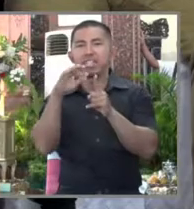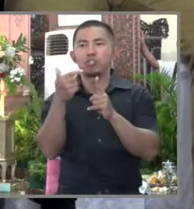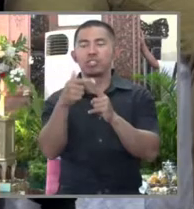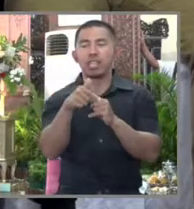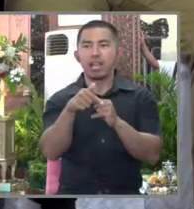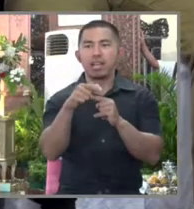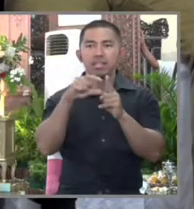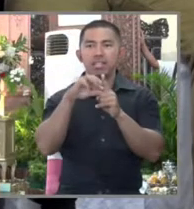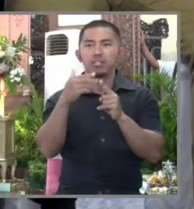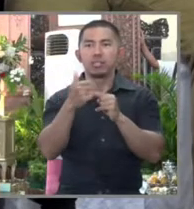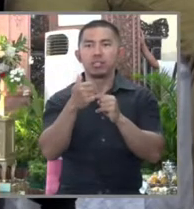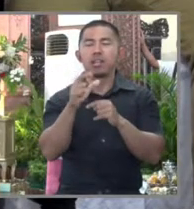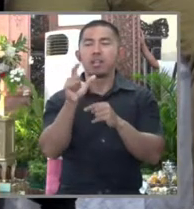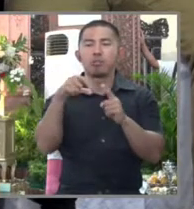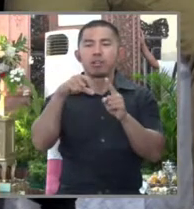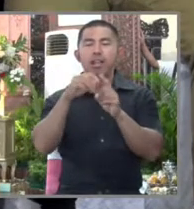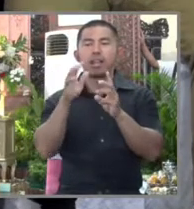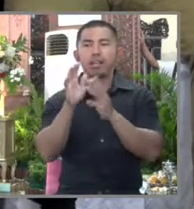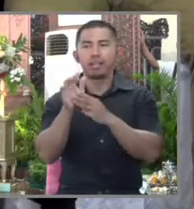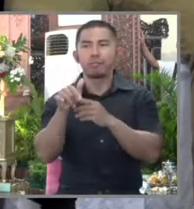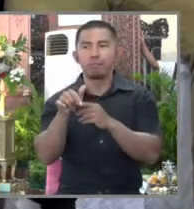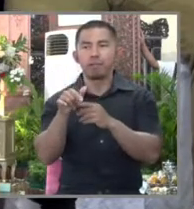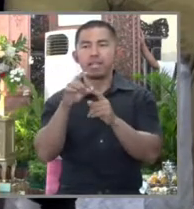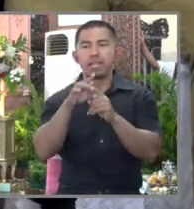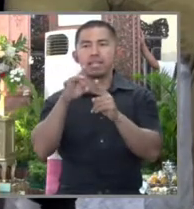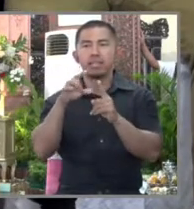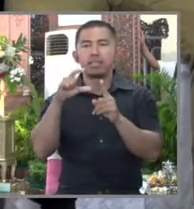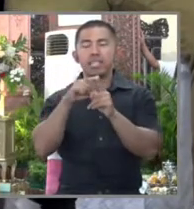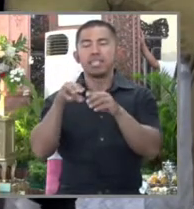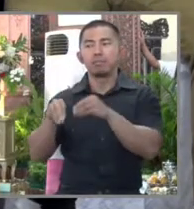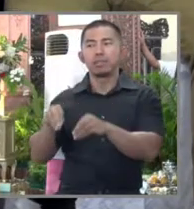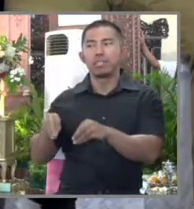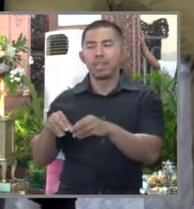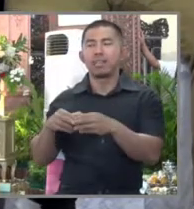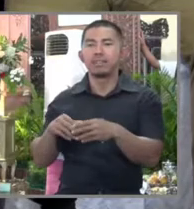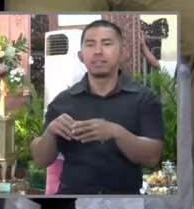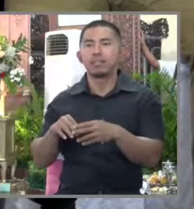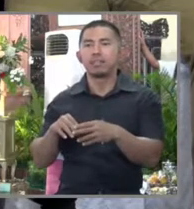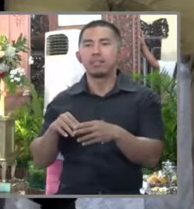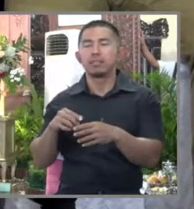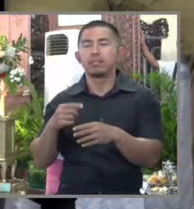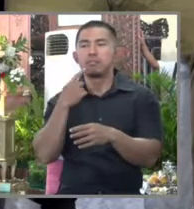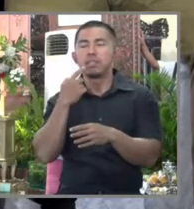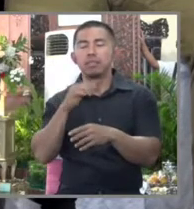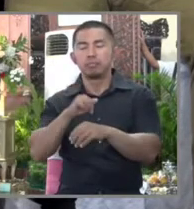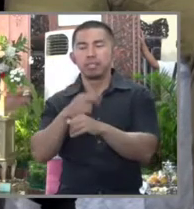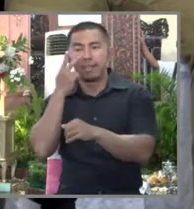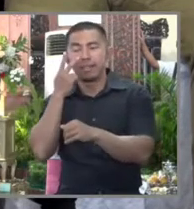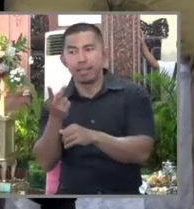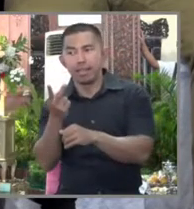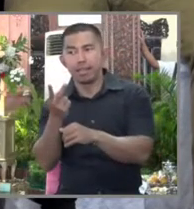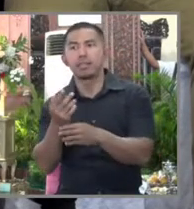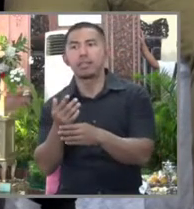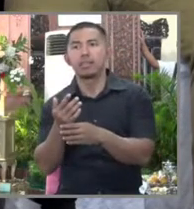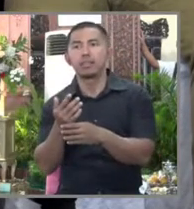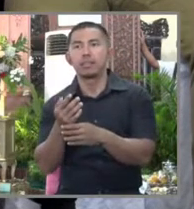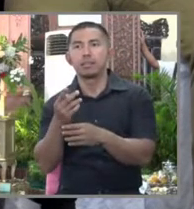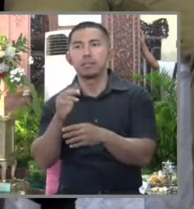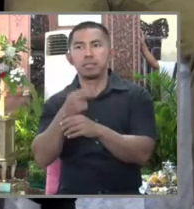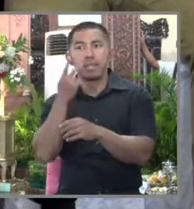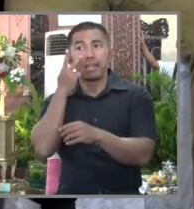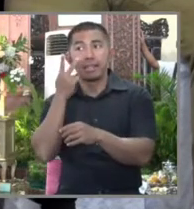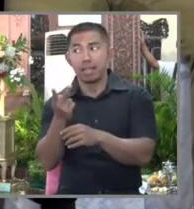ada mungkin UKM-nya, mungkin ada dinas pendidikannya, nakernya itu bisa sektoralnya. Kalau enggak bisa ke kita, nah kita